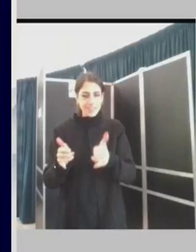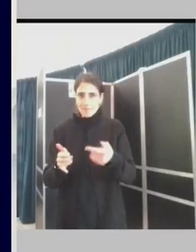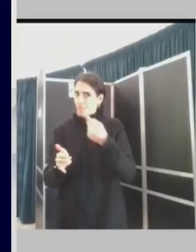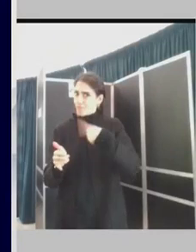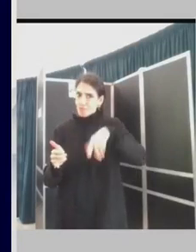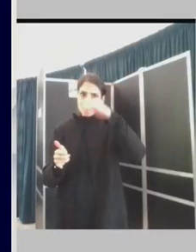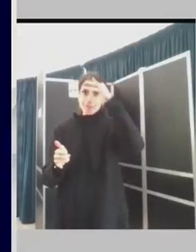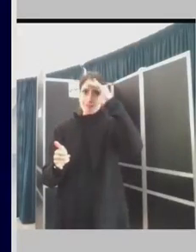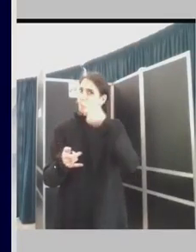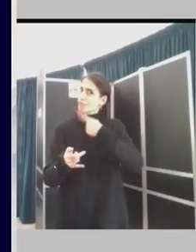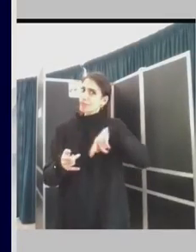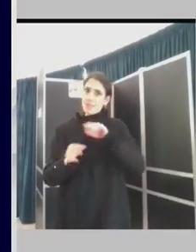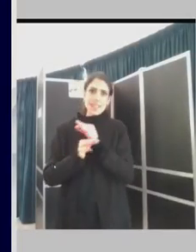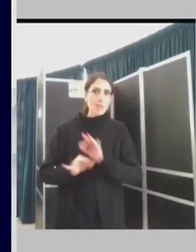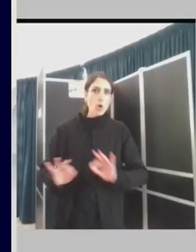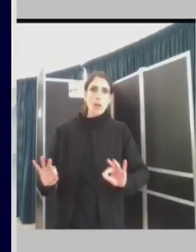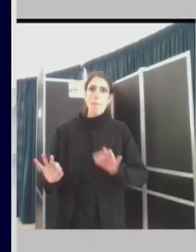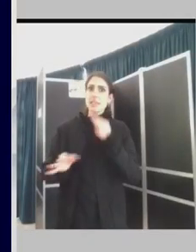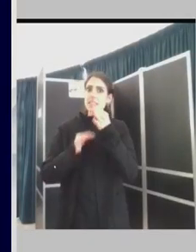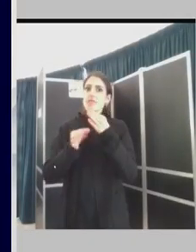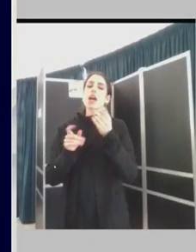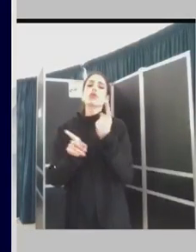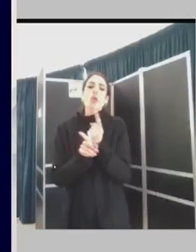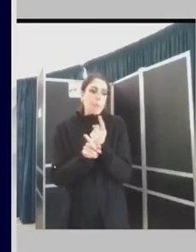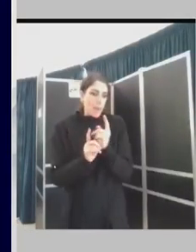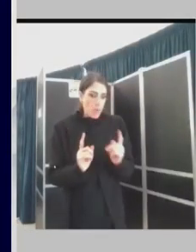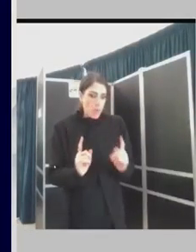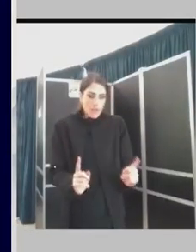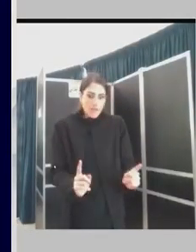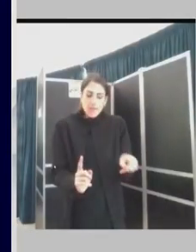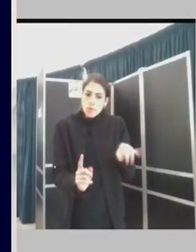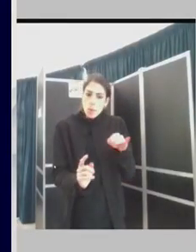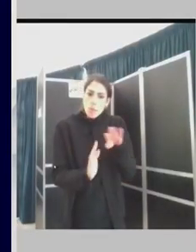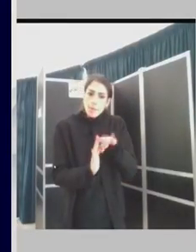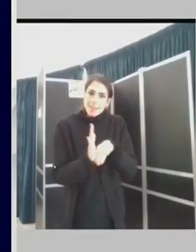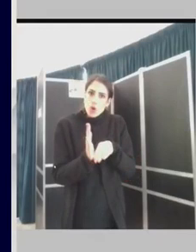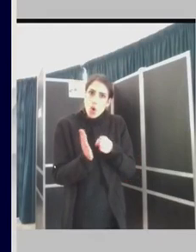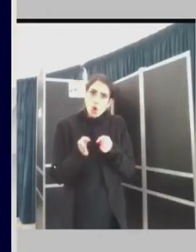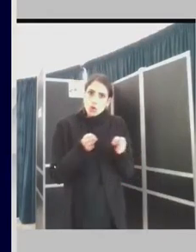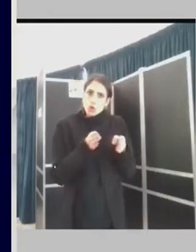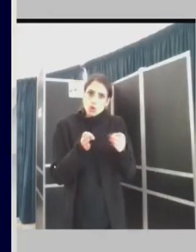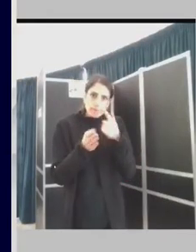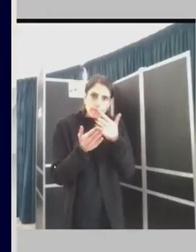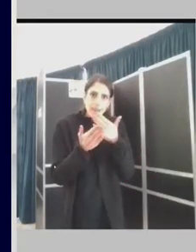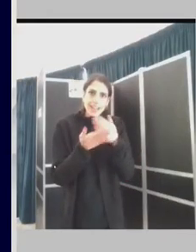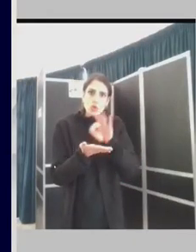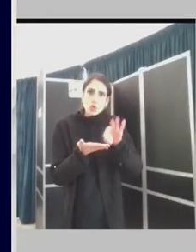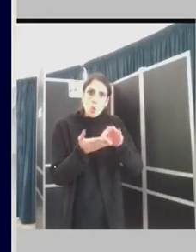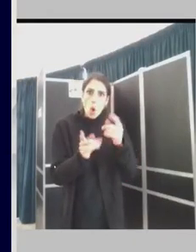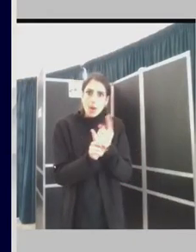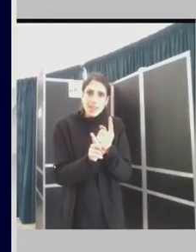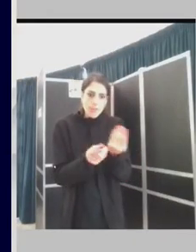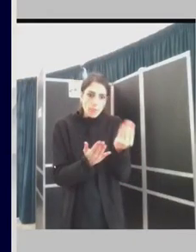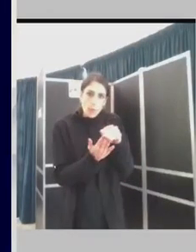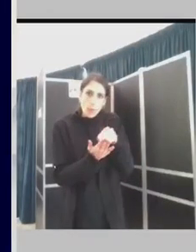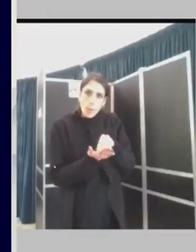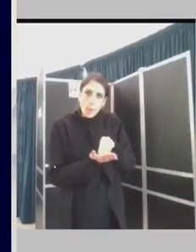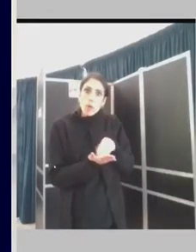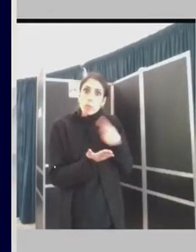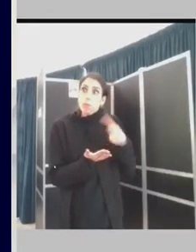dei percorsi proprio da presentare alle scuole, oltre a quelli che voi già state facendo nelle vostre